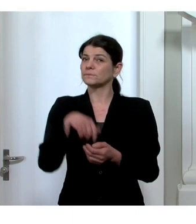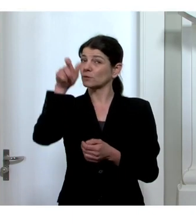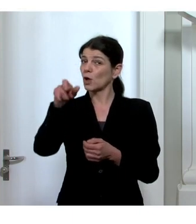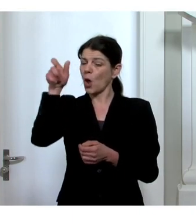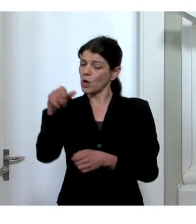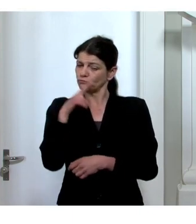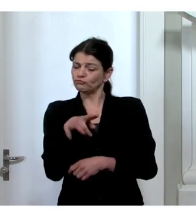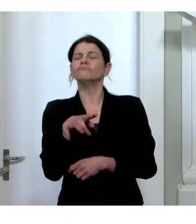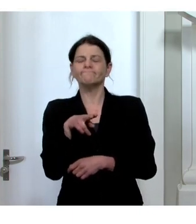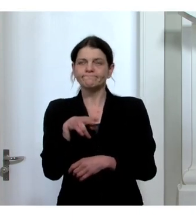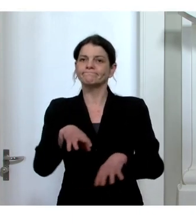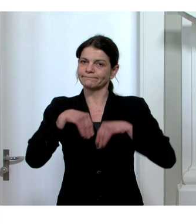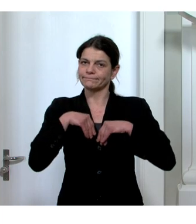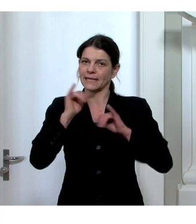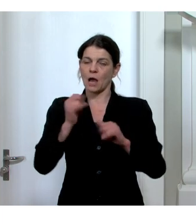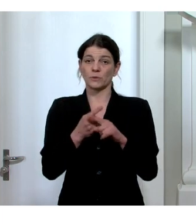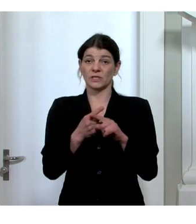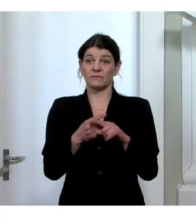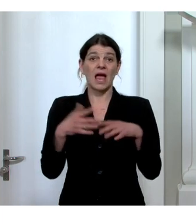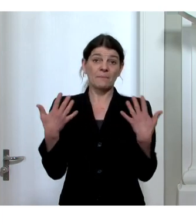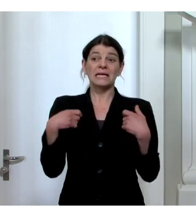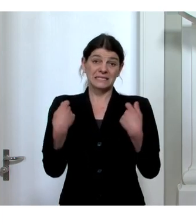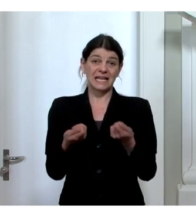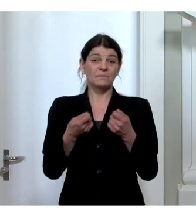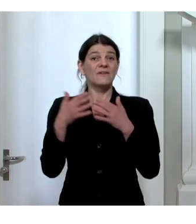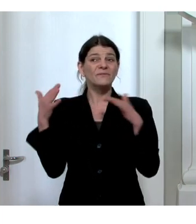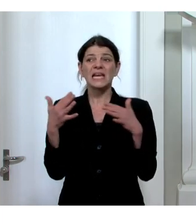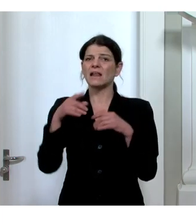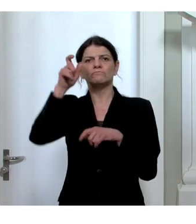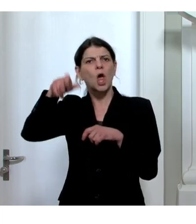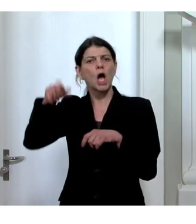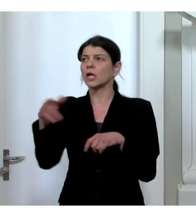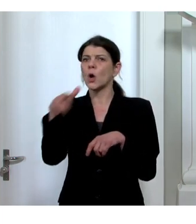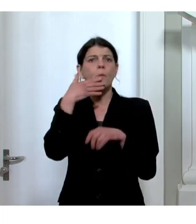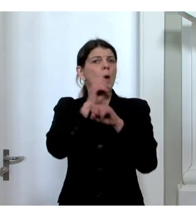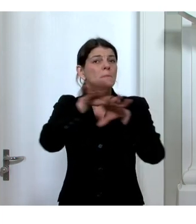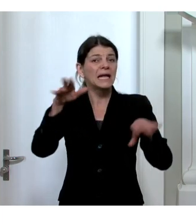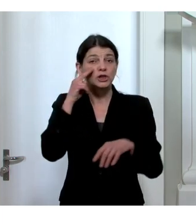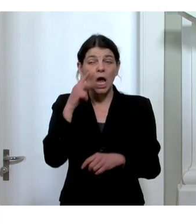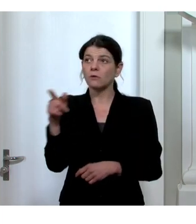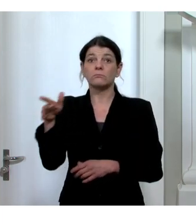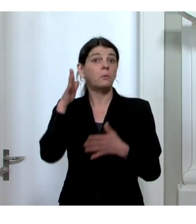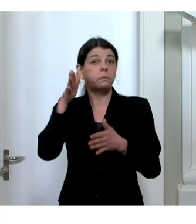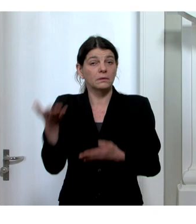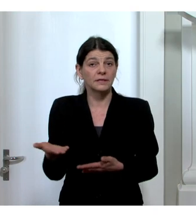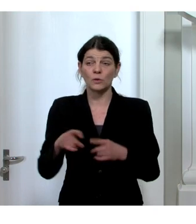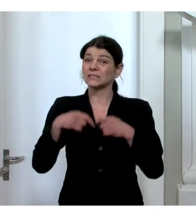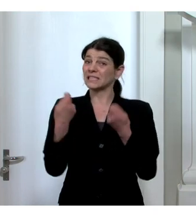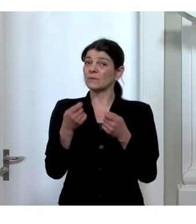gut aufnehmen, aber es gibt viele Medienabstinente, die bekommen das nicht mit und es gibt immer noch viel zu